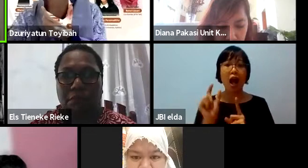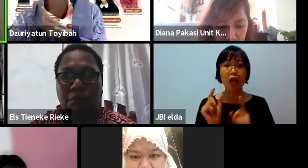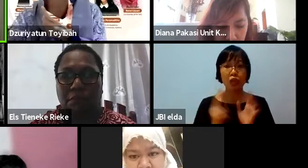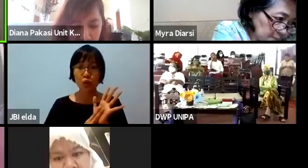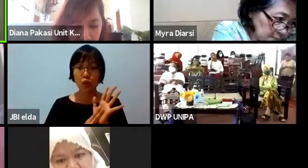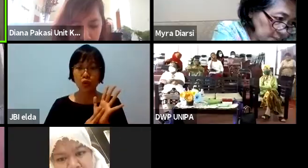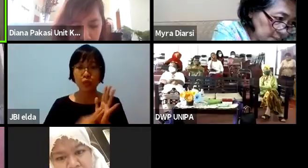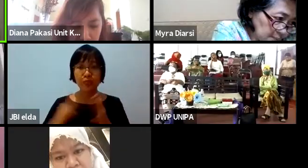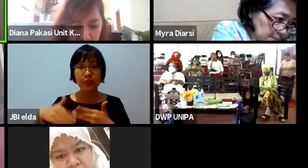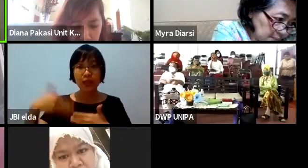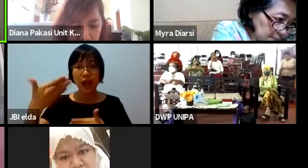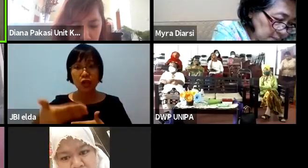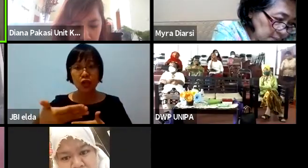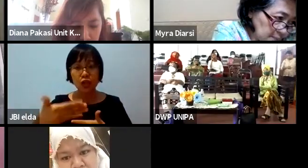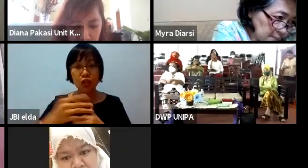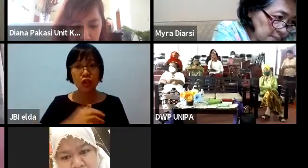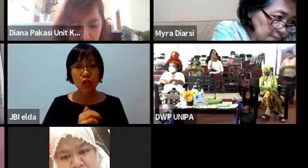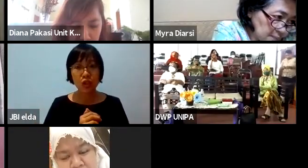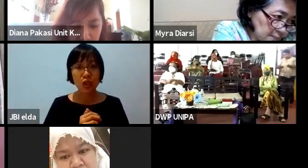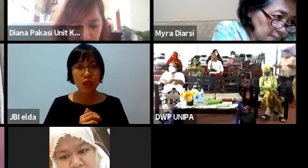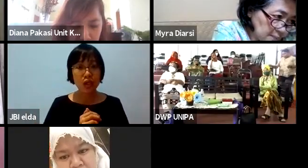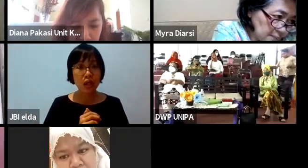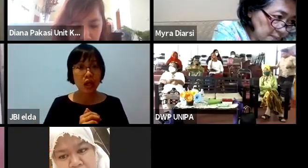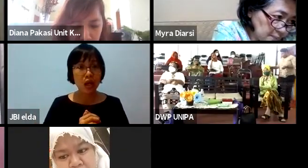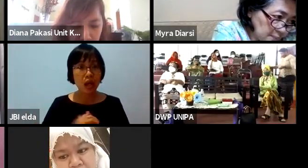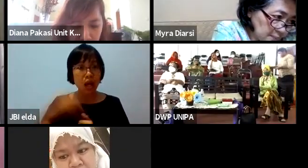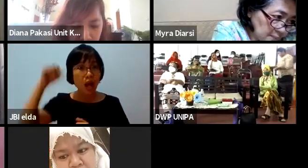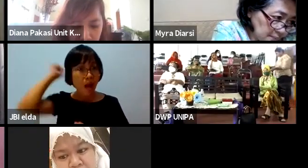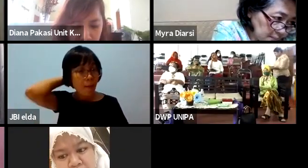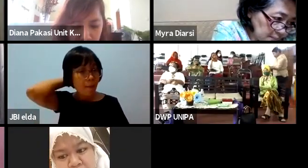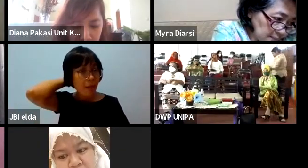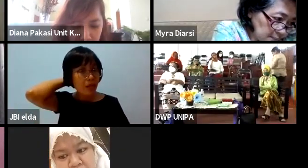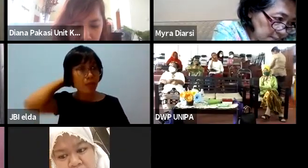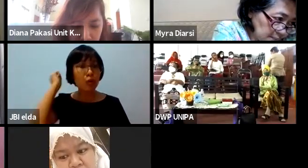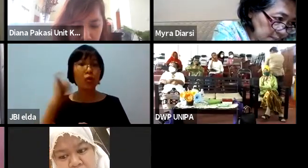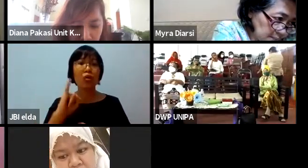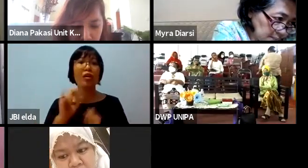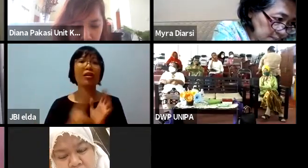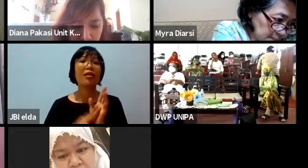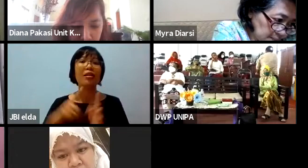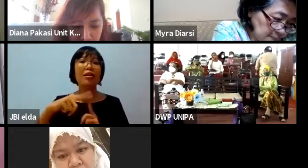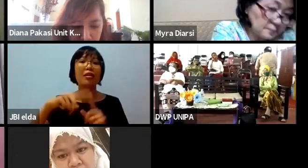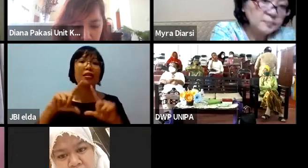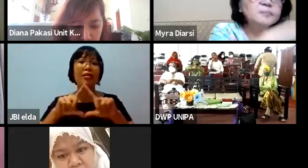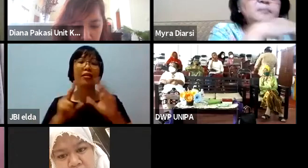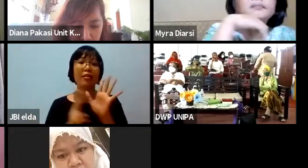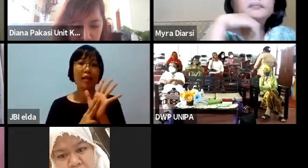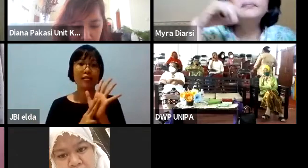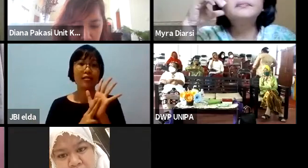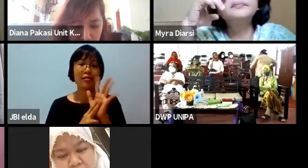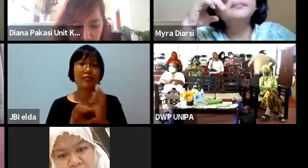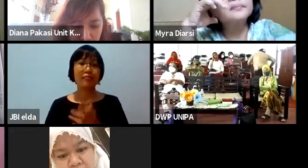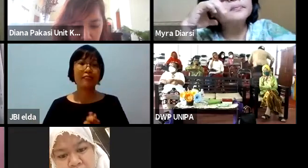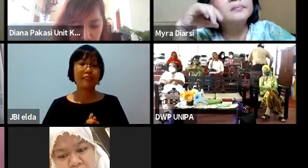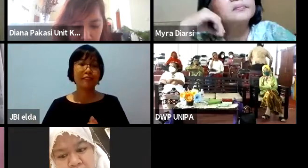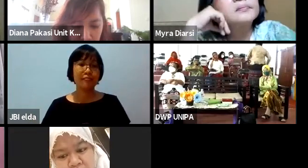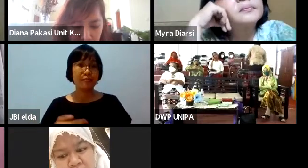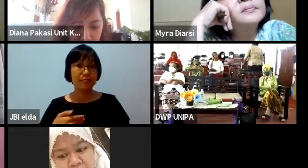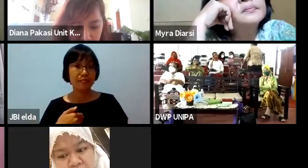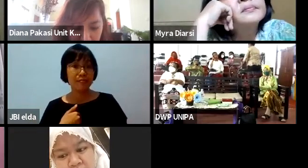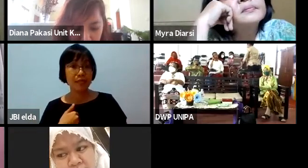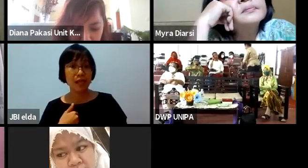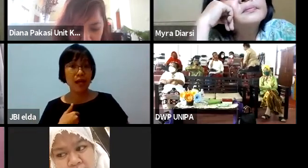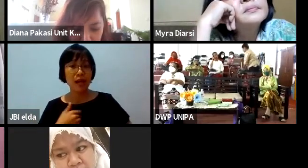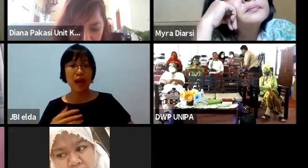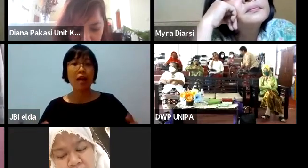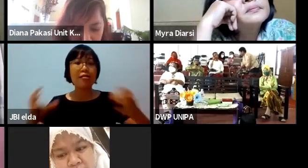Mbak. Oke. Jadi saya akan menggabungkan saja pertanyaan tadi dengan